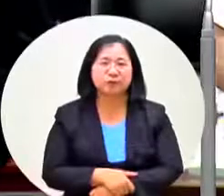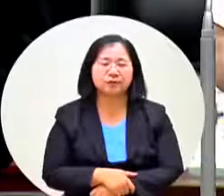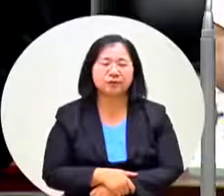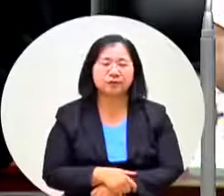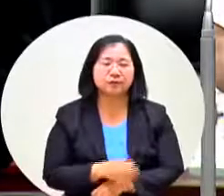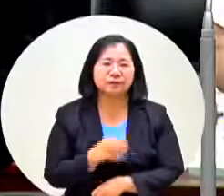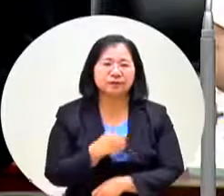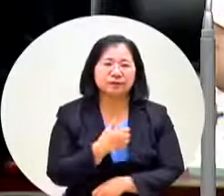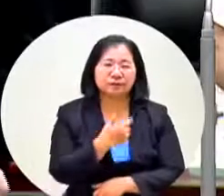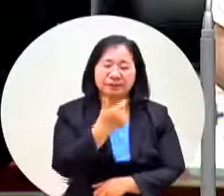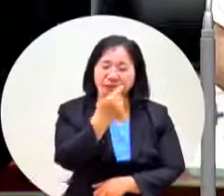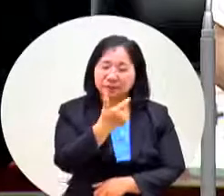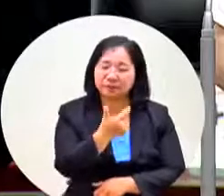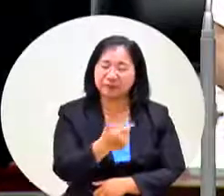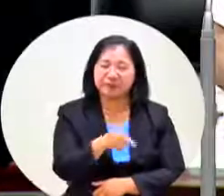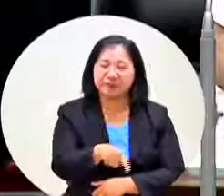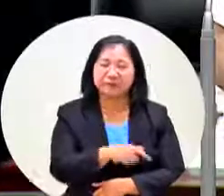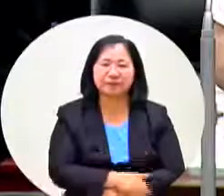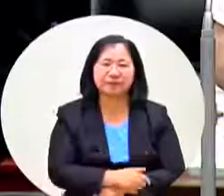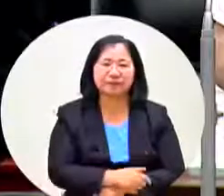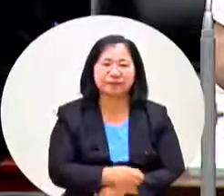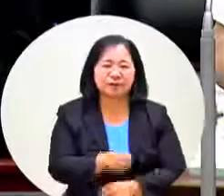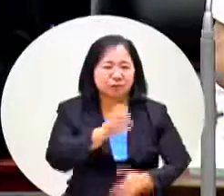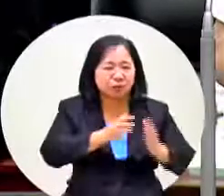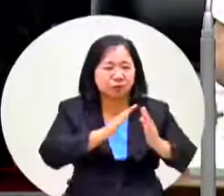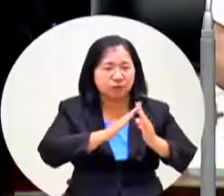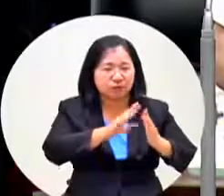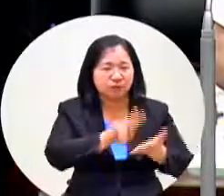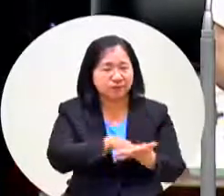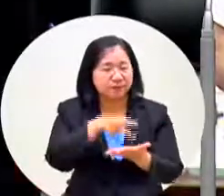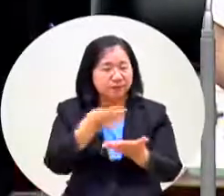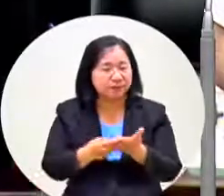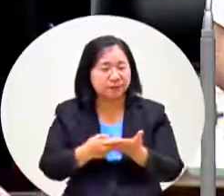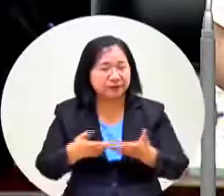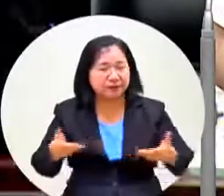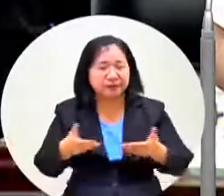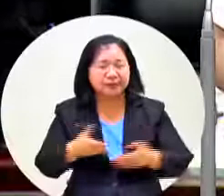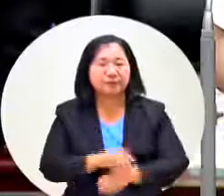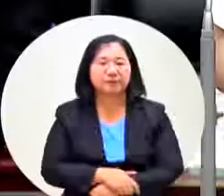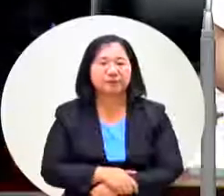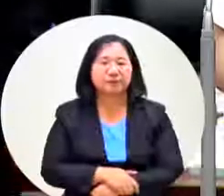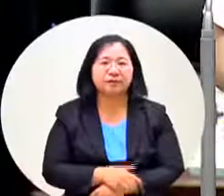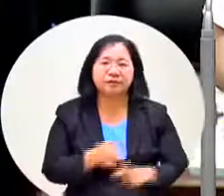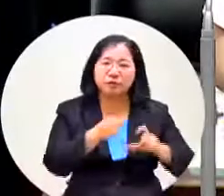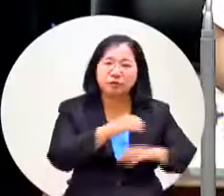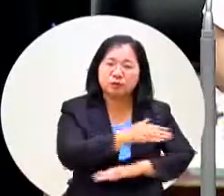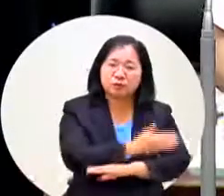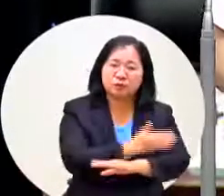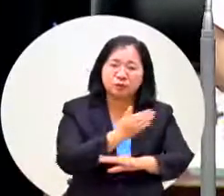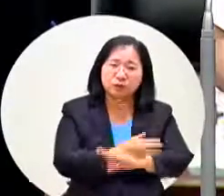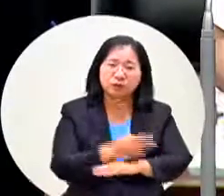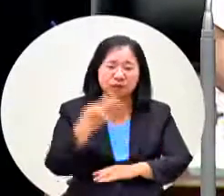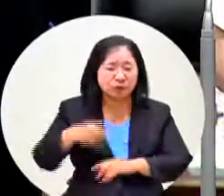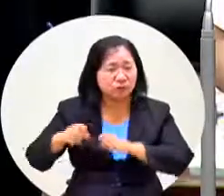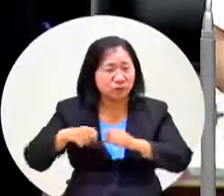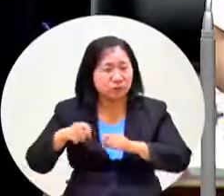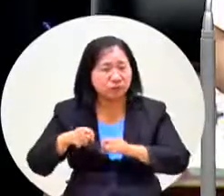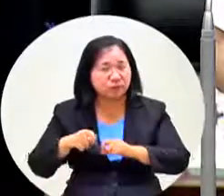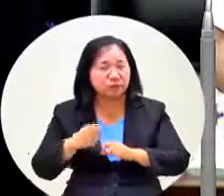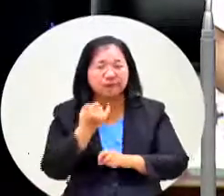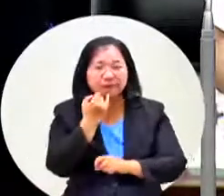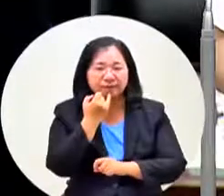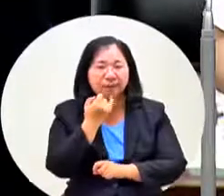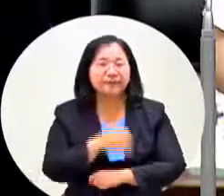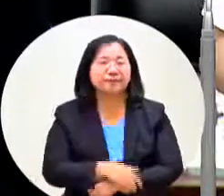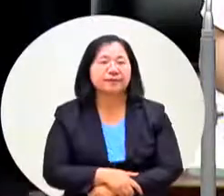跟我们都发局来研究一下那个是不是能够把它分七块来逐步